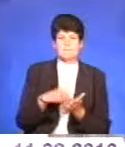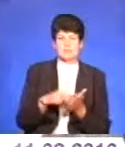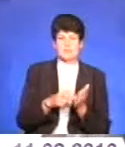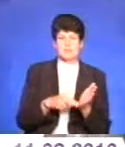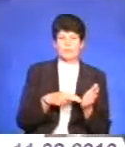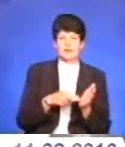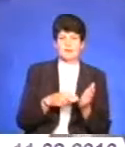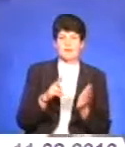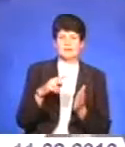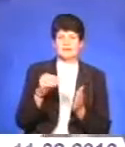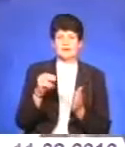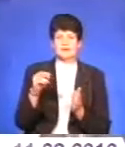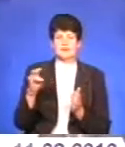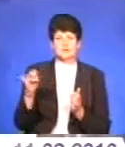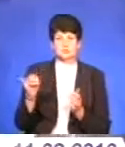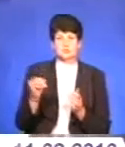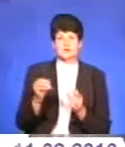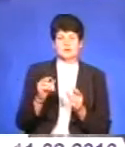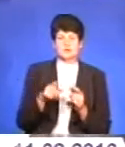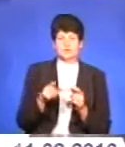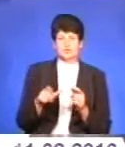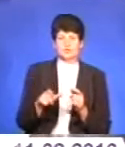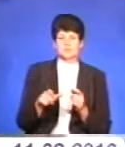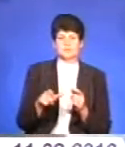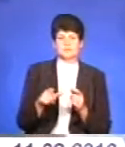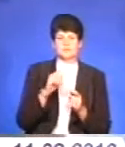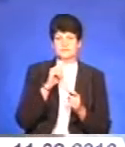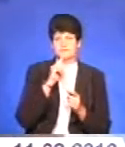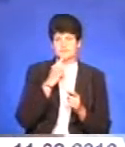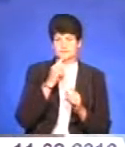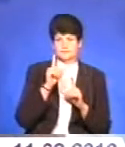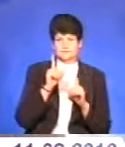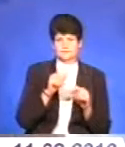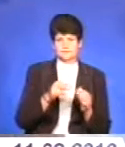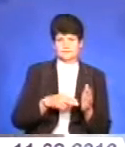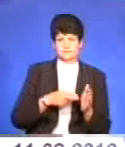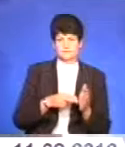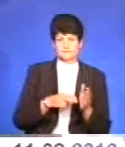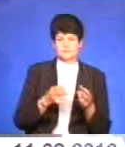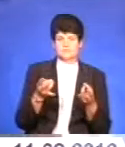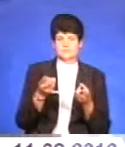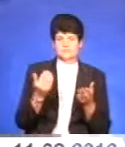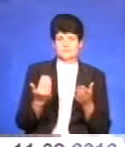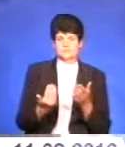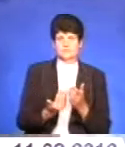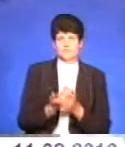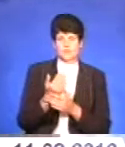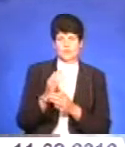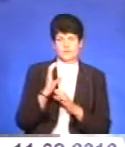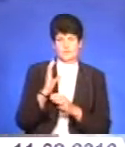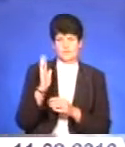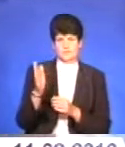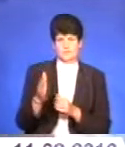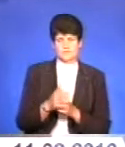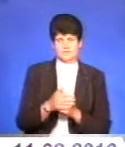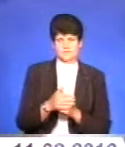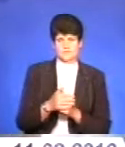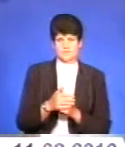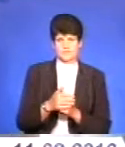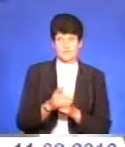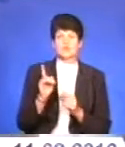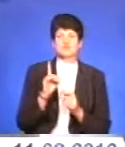це неможливо. Люди мліють в поїздах літом. Більше нові вагони, щоб поставили. І що саме